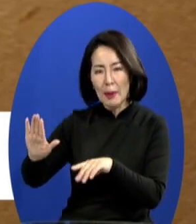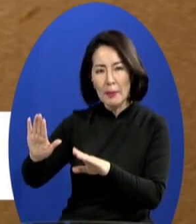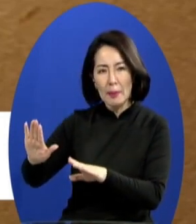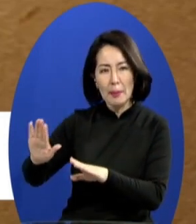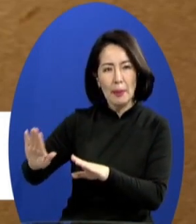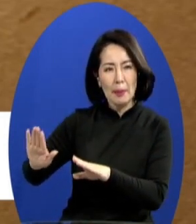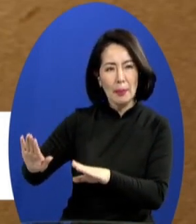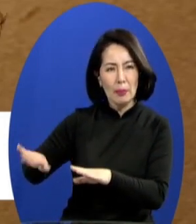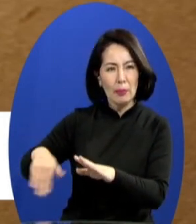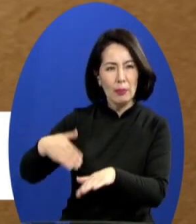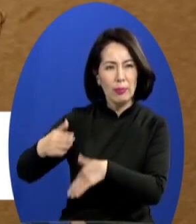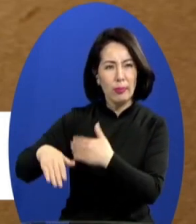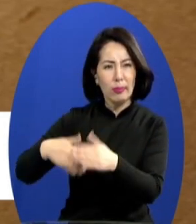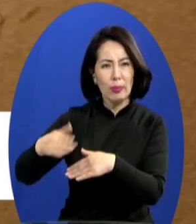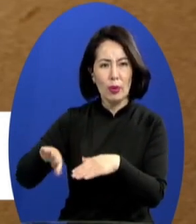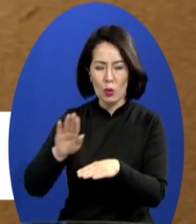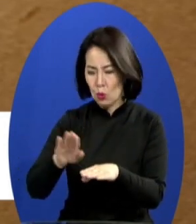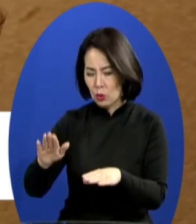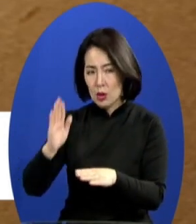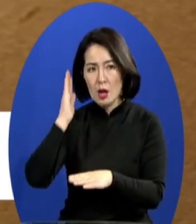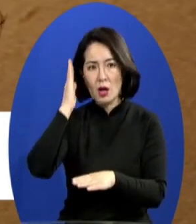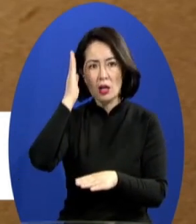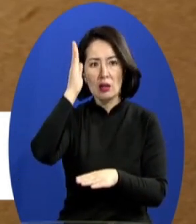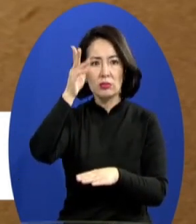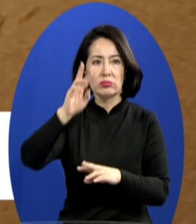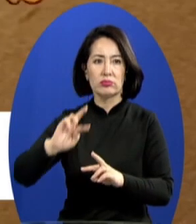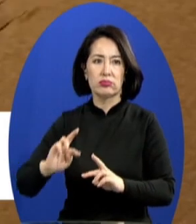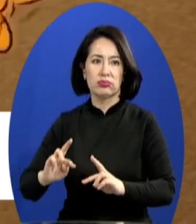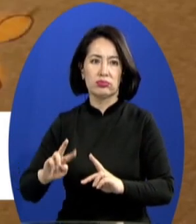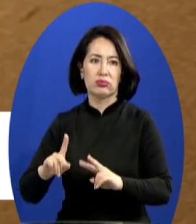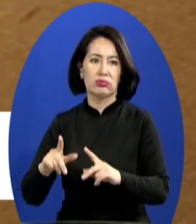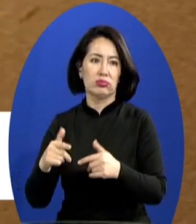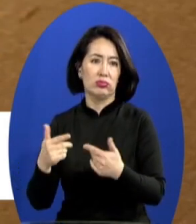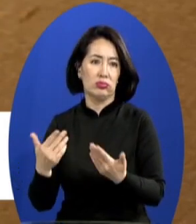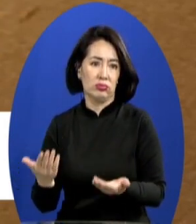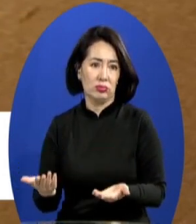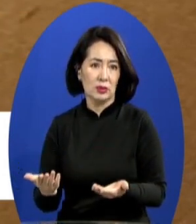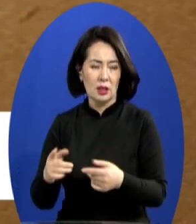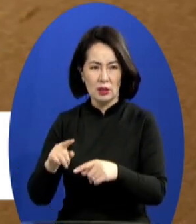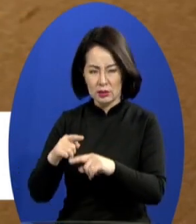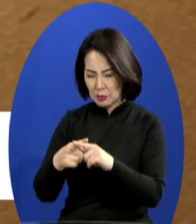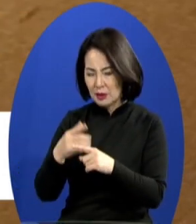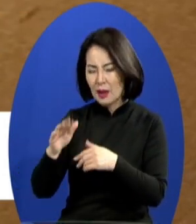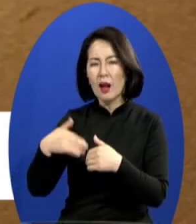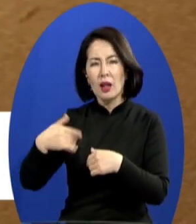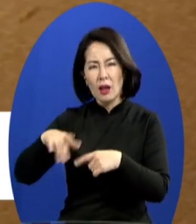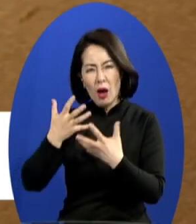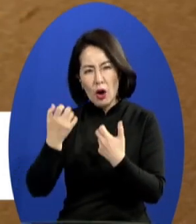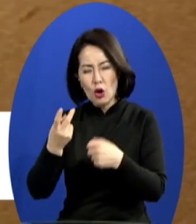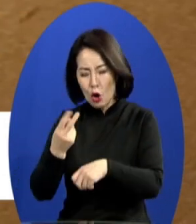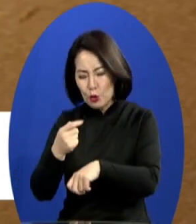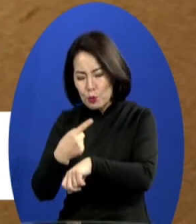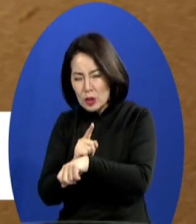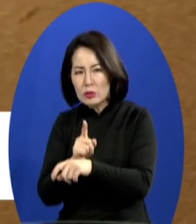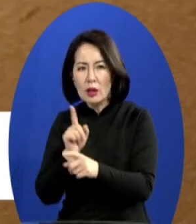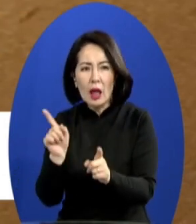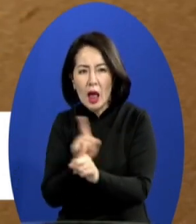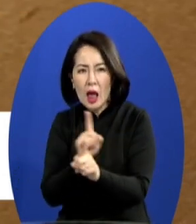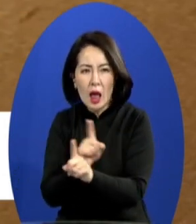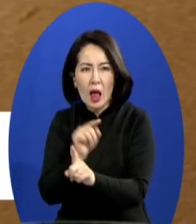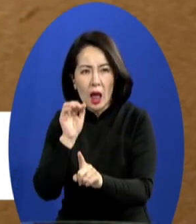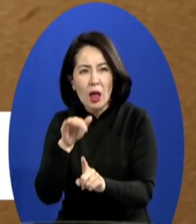юм бол таны хүүхдийн сайн сайхан ирээдүйч хувьсан өөрчлөгдөх эрсдэлтэй. Та араас нь хэдэн зуун 20 минутыг зарцуулъя гэд